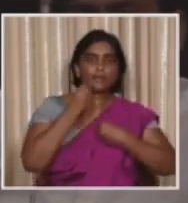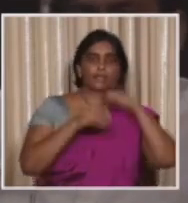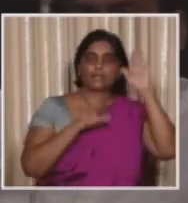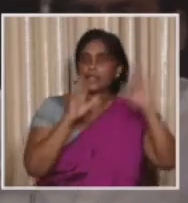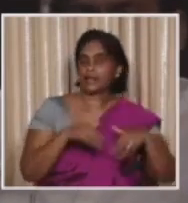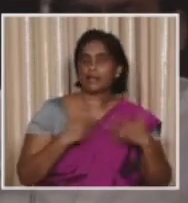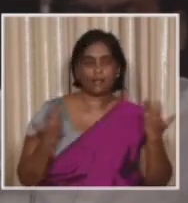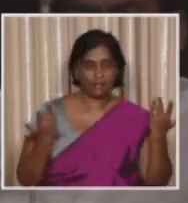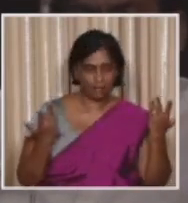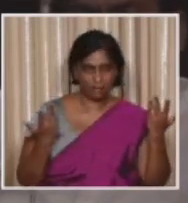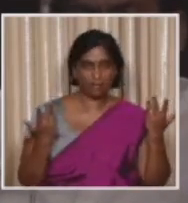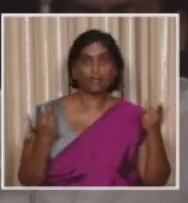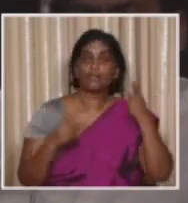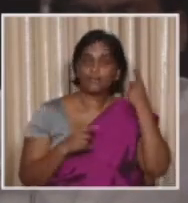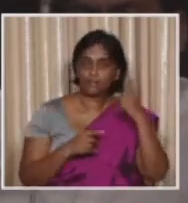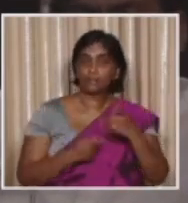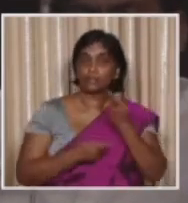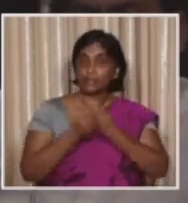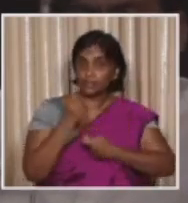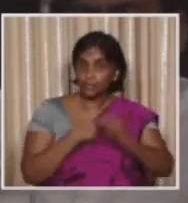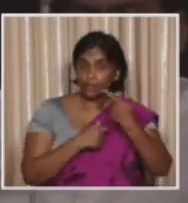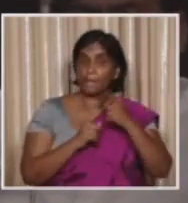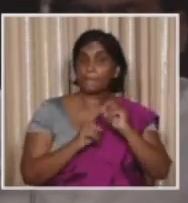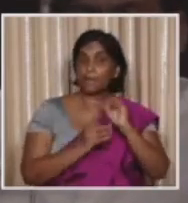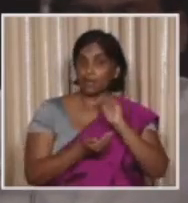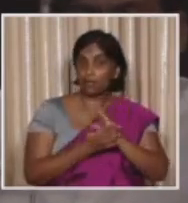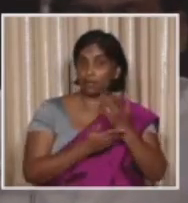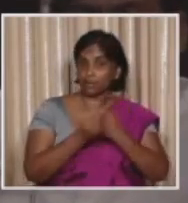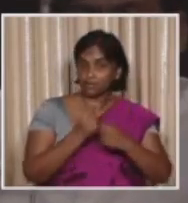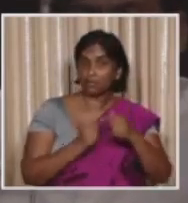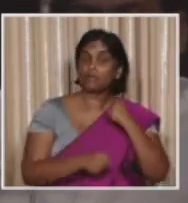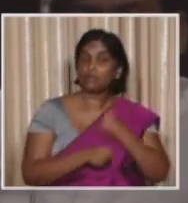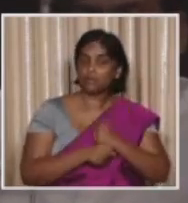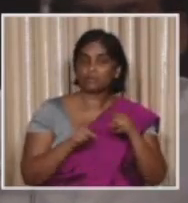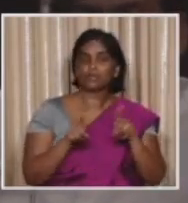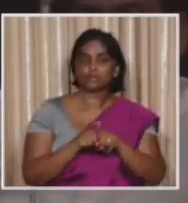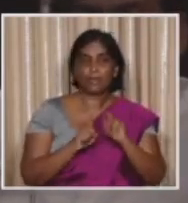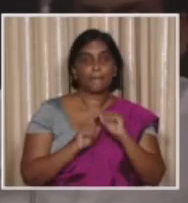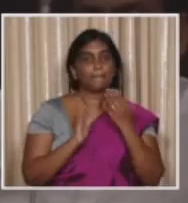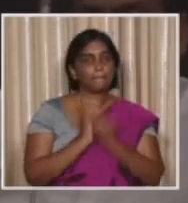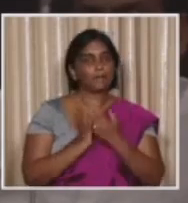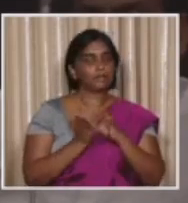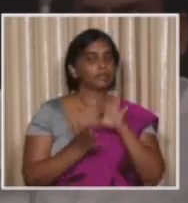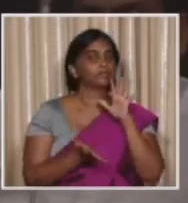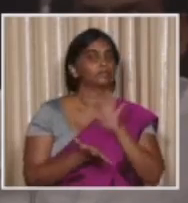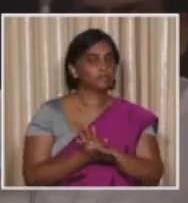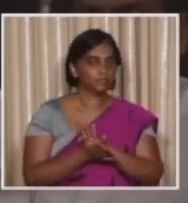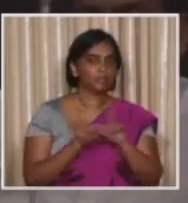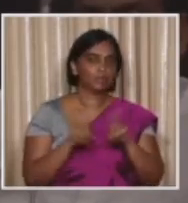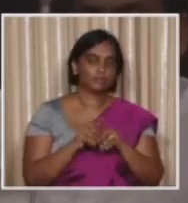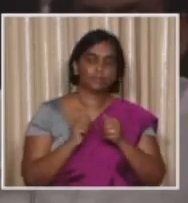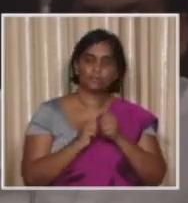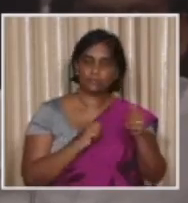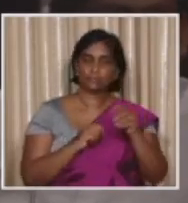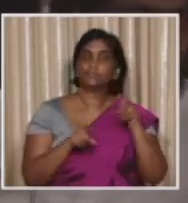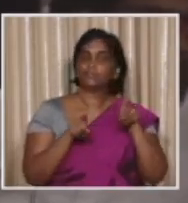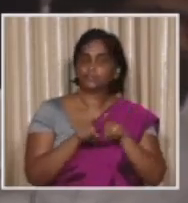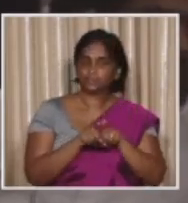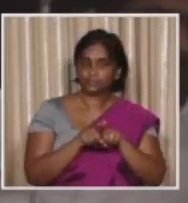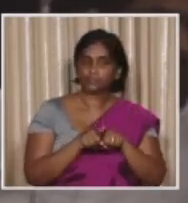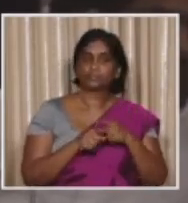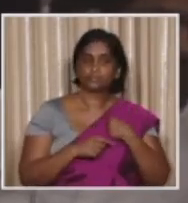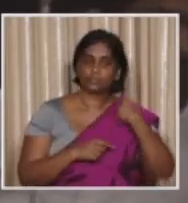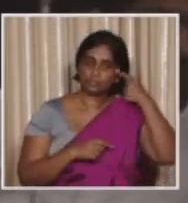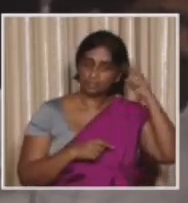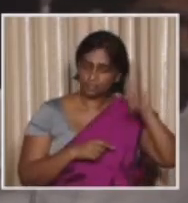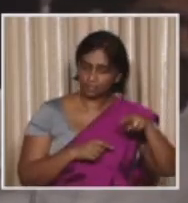කරන්නේ නැහැ. ඒ නිසා ප්‍රතිව්‍යුහගත කිරීම කරනවා නම් රජයක් හැටියට ප්‍රතිපත්ති තීන්දුවක් අරගෙන තියෙන්නේ යනුව කටයුතු කරන්න. ඒ නිසා මම